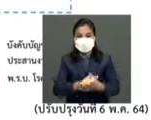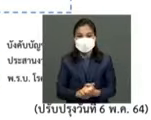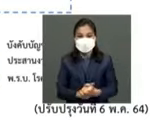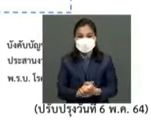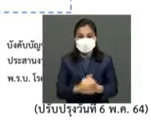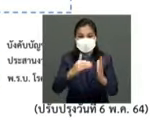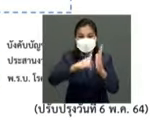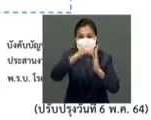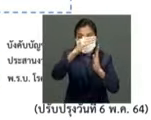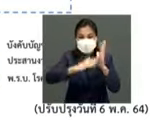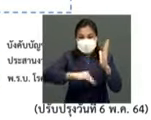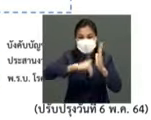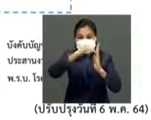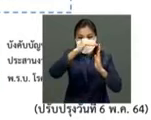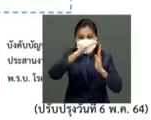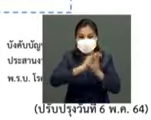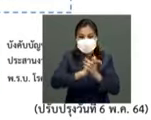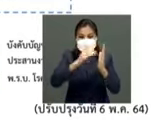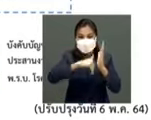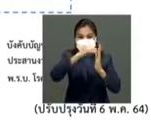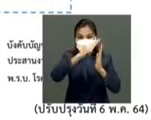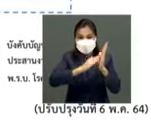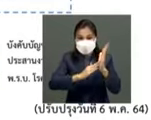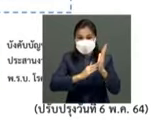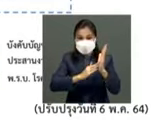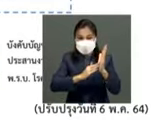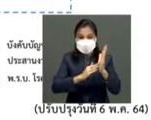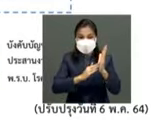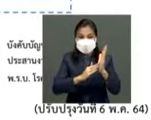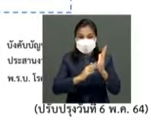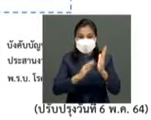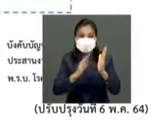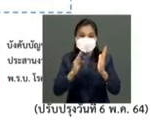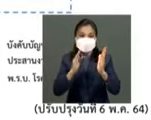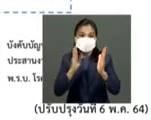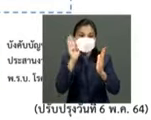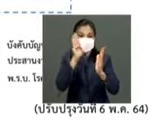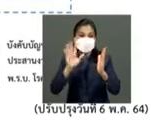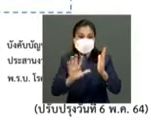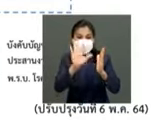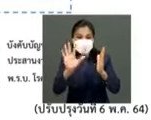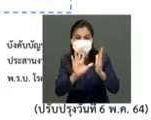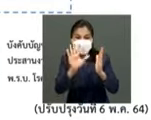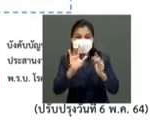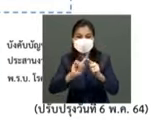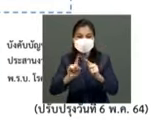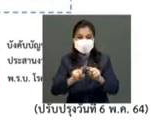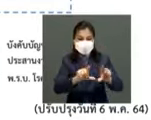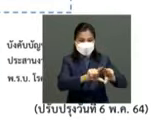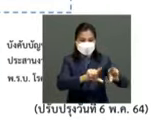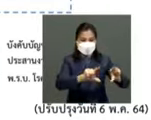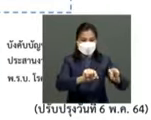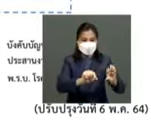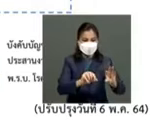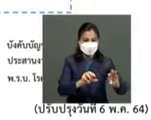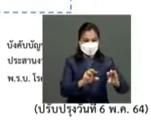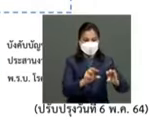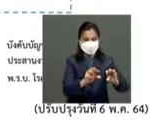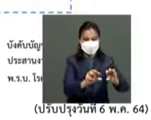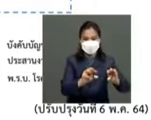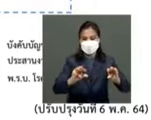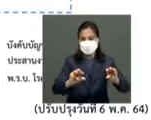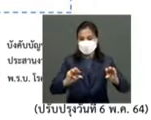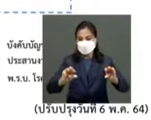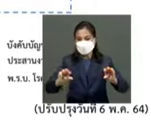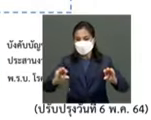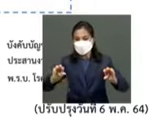สีออกเนื้อดูตรงข้างล่างนะครับทั้งหมด6กล่องเนี่ยครับที่